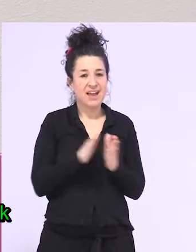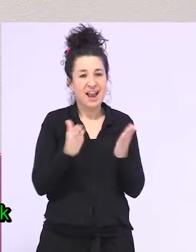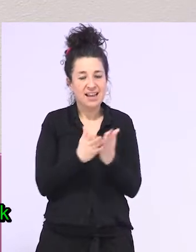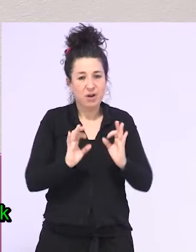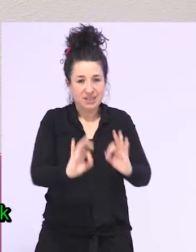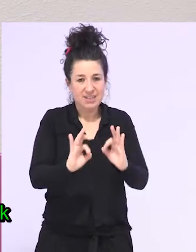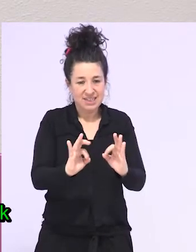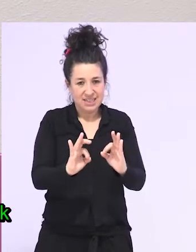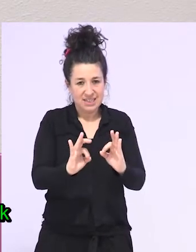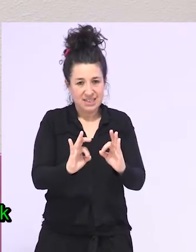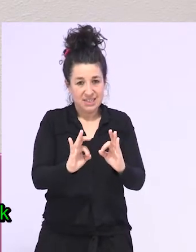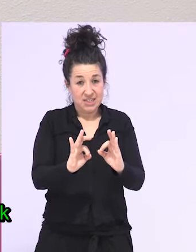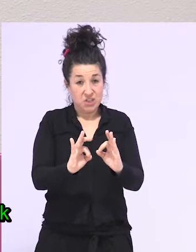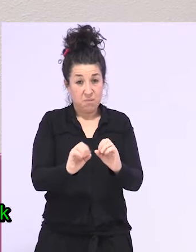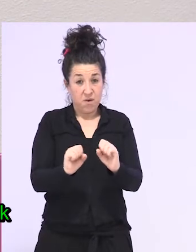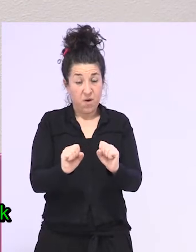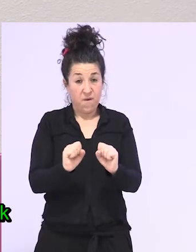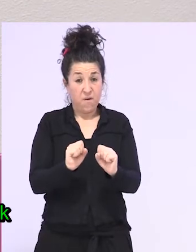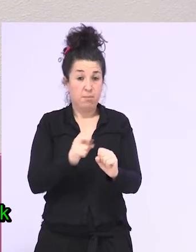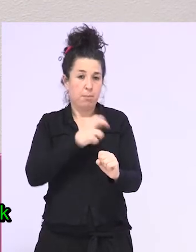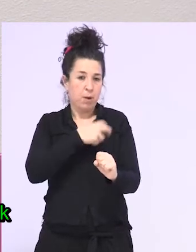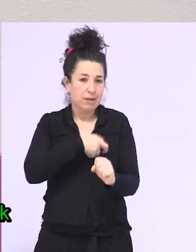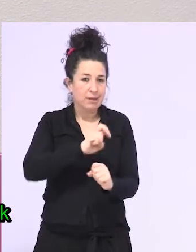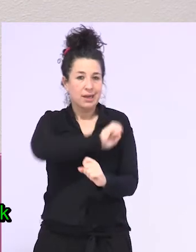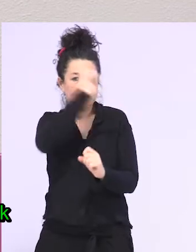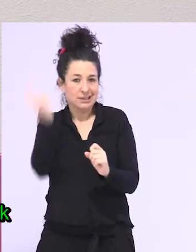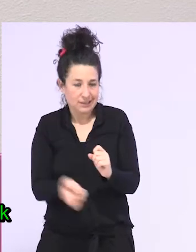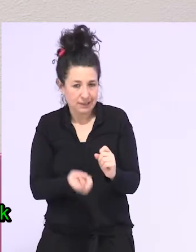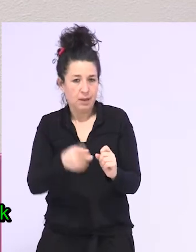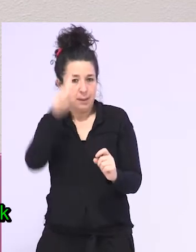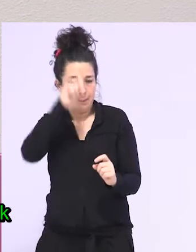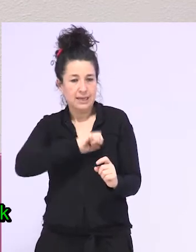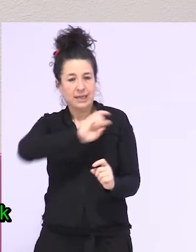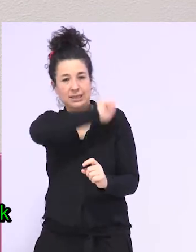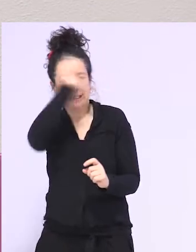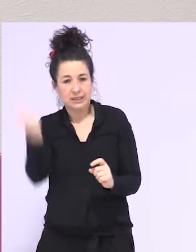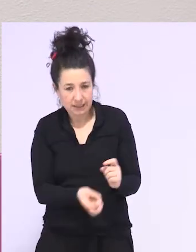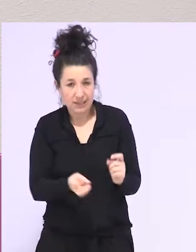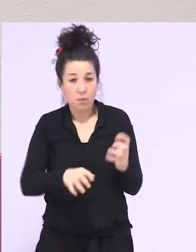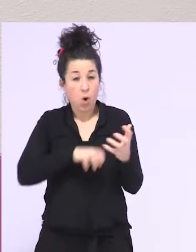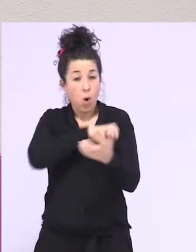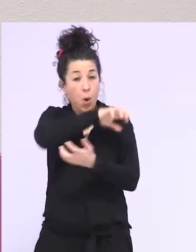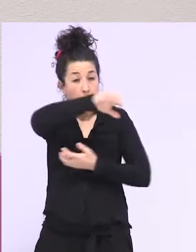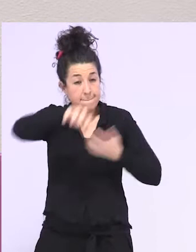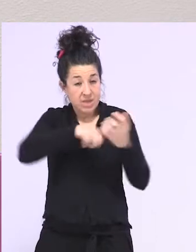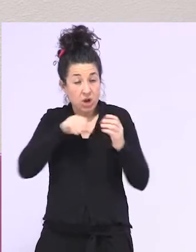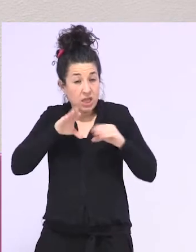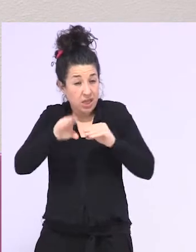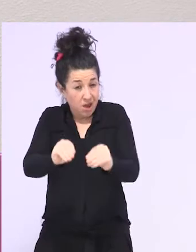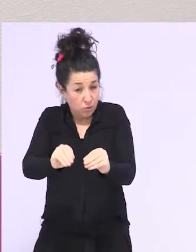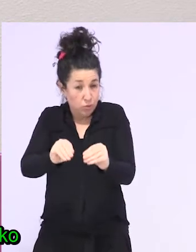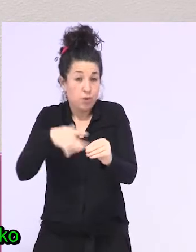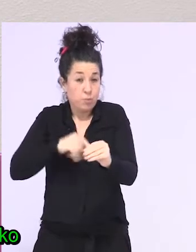indar armatuetan violentziaren erabilerak gero izan ditzaken ondorioak, uste dute, horri buruz beste norbaitek